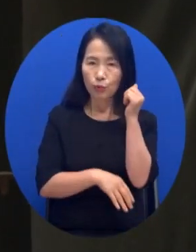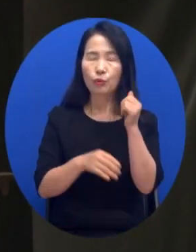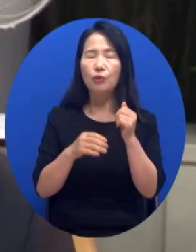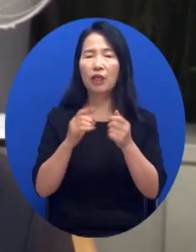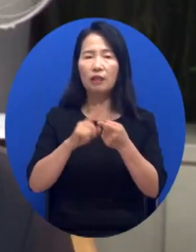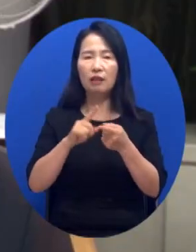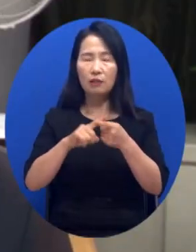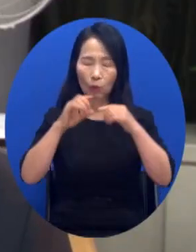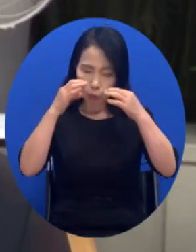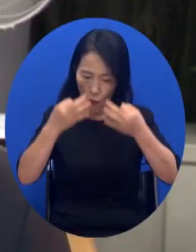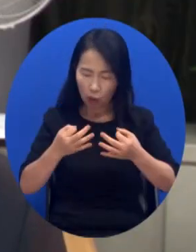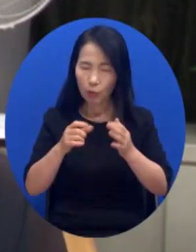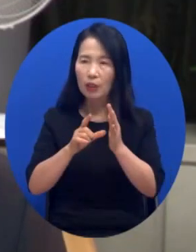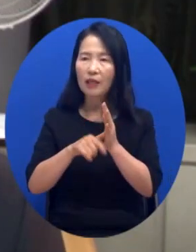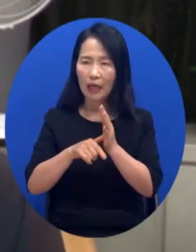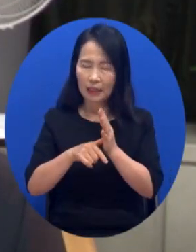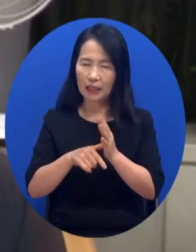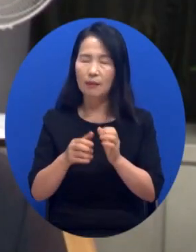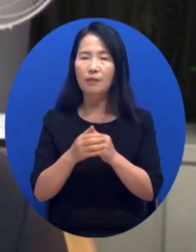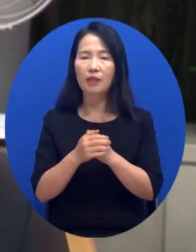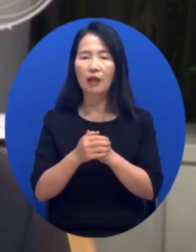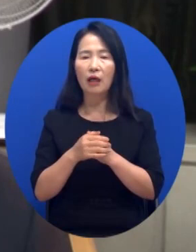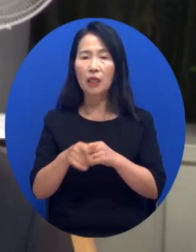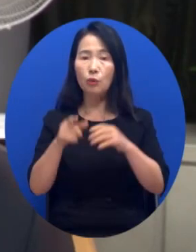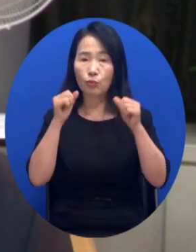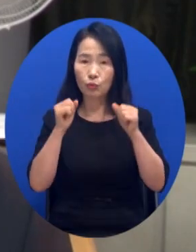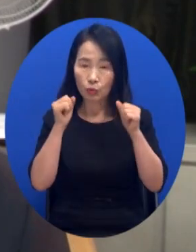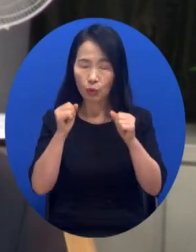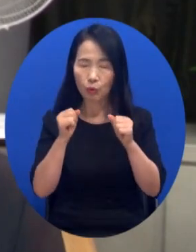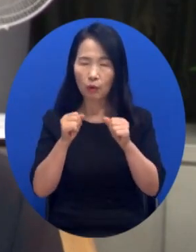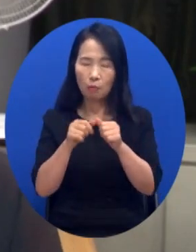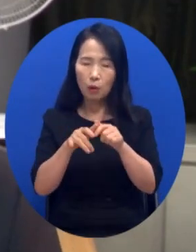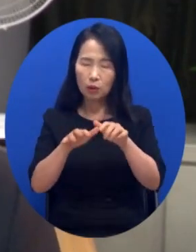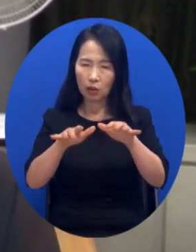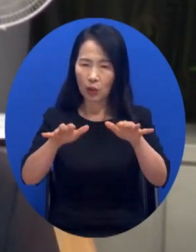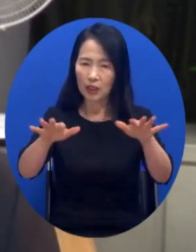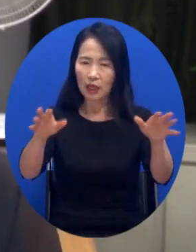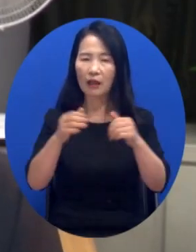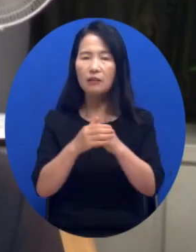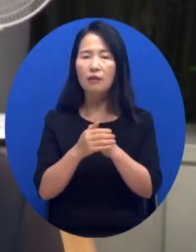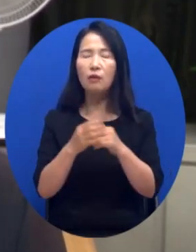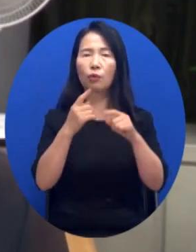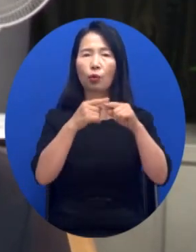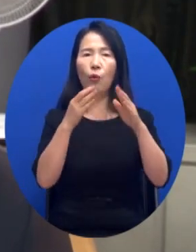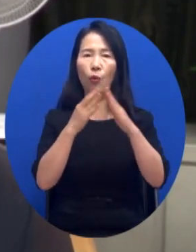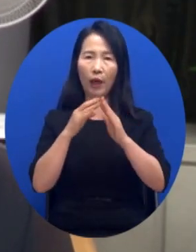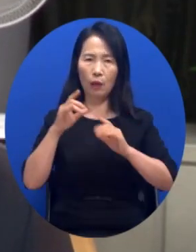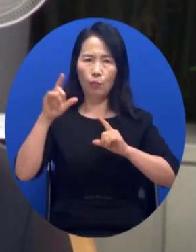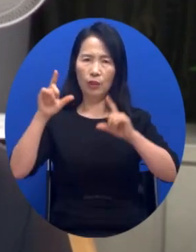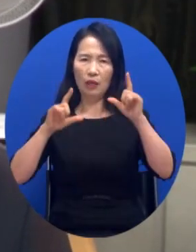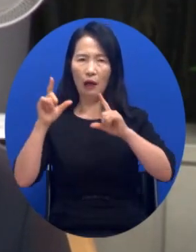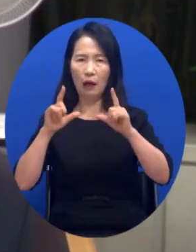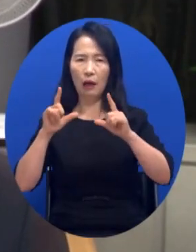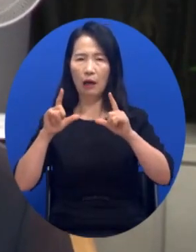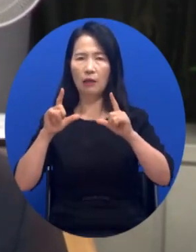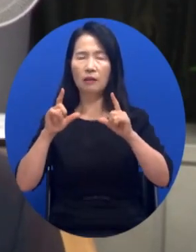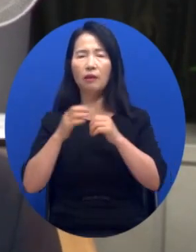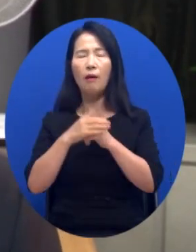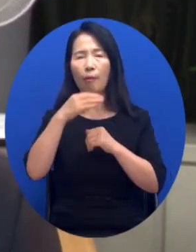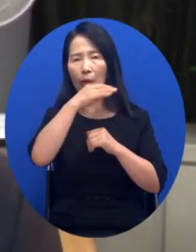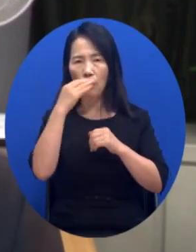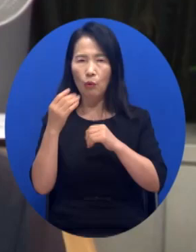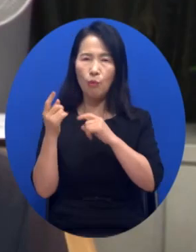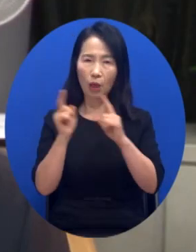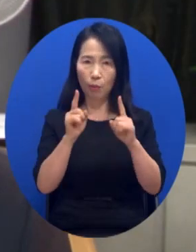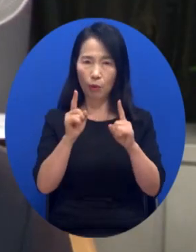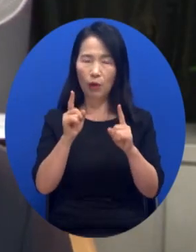것입니다. 이 운동이 전국적으로 조용히 퍼져나가서 교회의 위상이 바로 세워져 갈